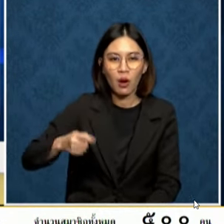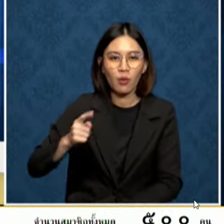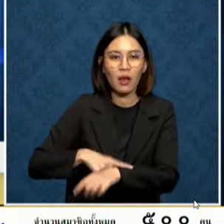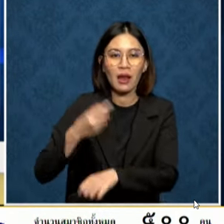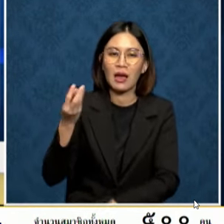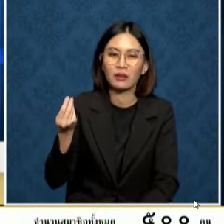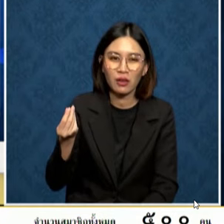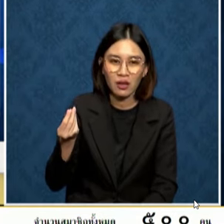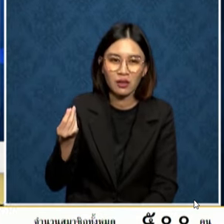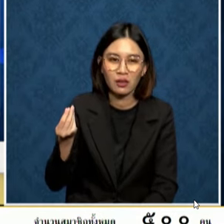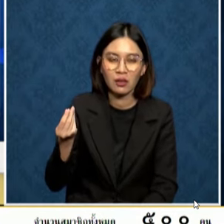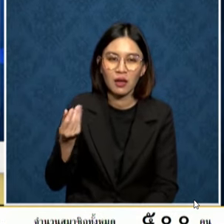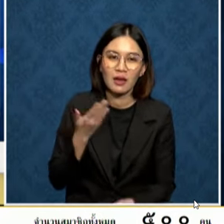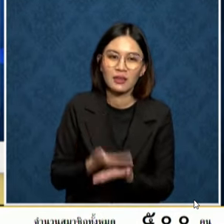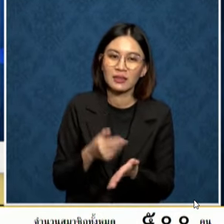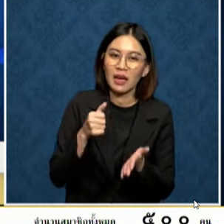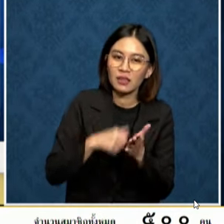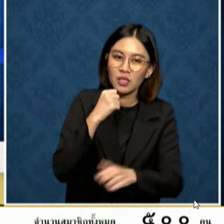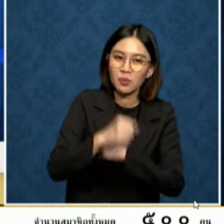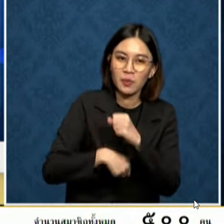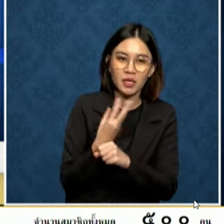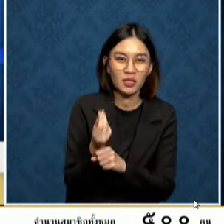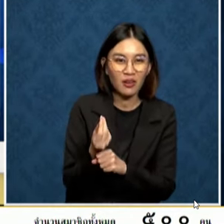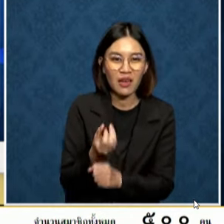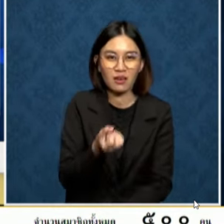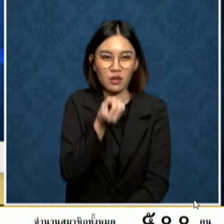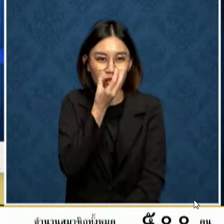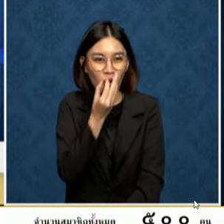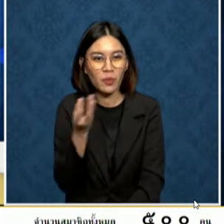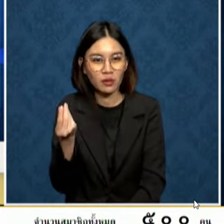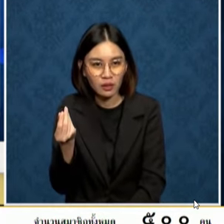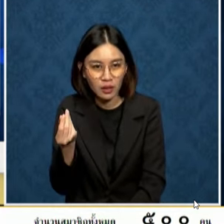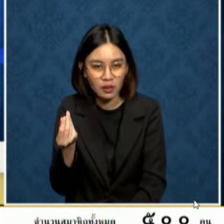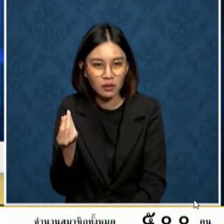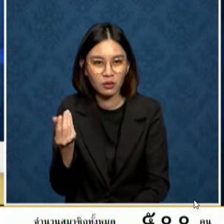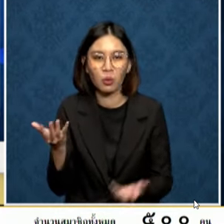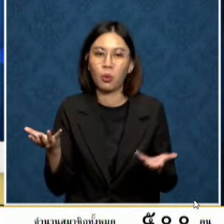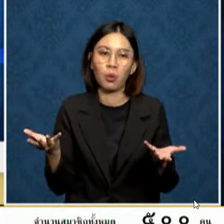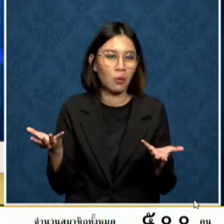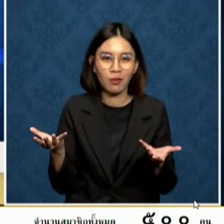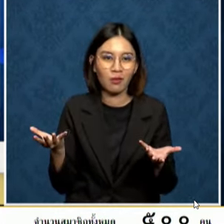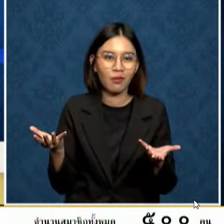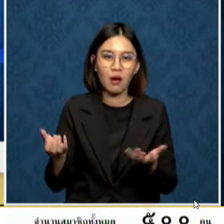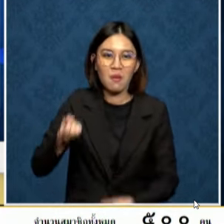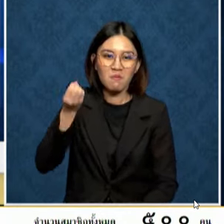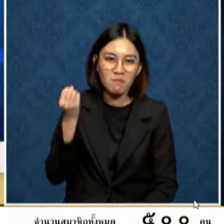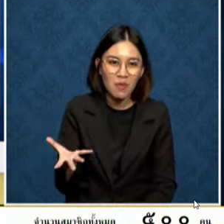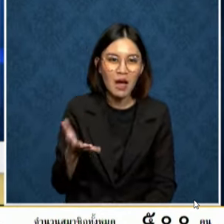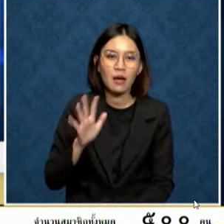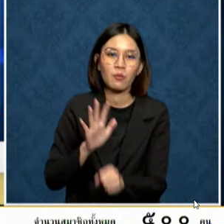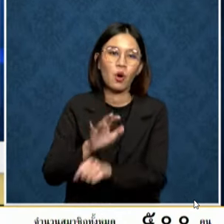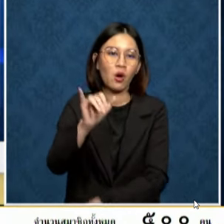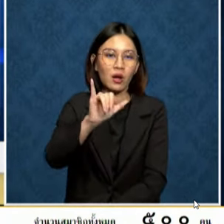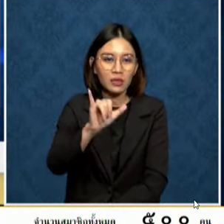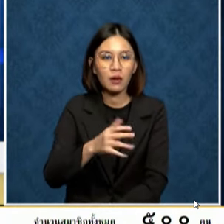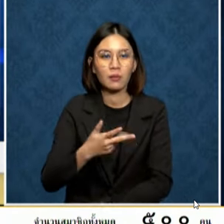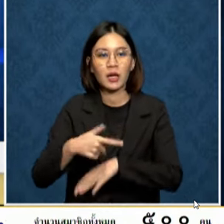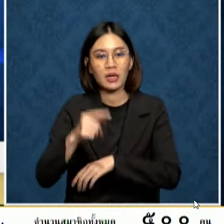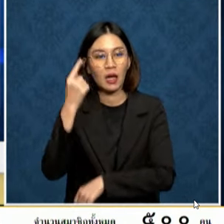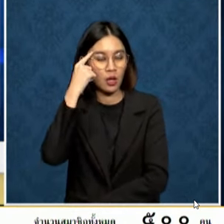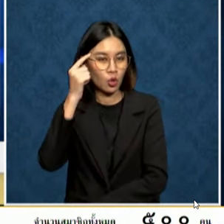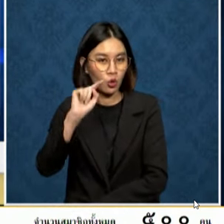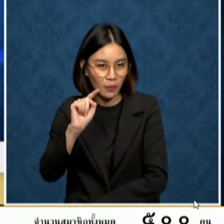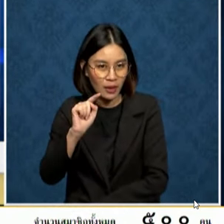ี้ใช้นี่กี่ปี ดอกเบี้ยเท่ไห่ อูหู นี่มเยอะมากนะ นี่ยไม่พอนะฮะถามาทานรไหม